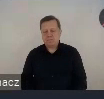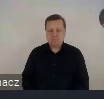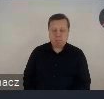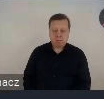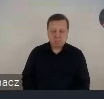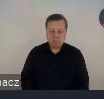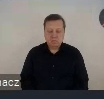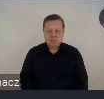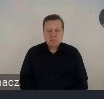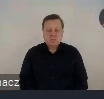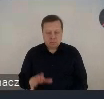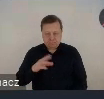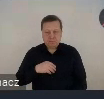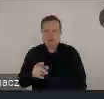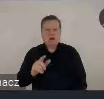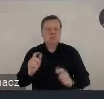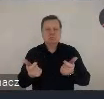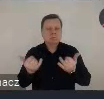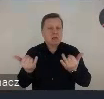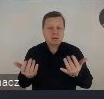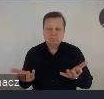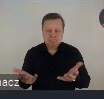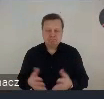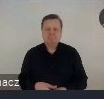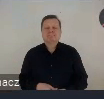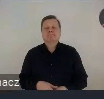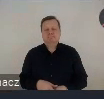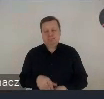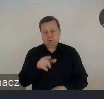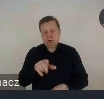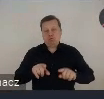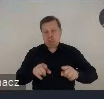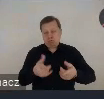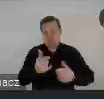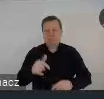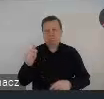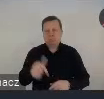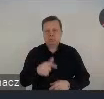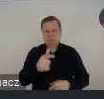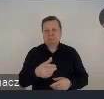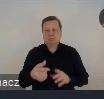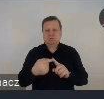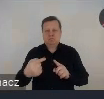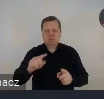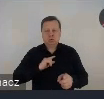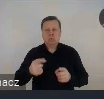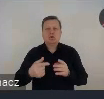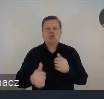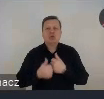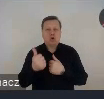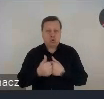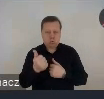dotacji. Mianowicie wtedy organizacja musi dosłać nam dokumenty,